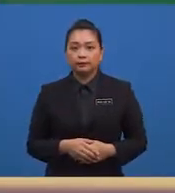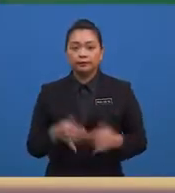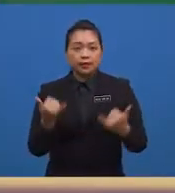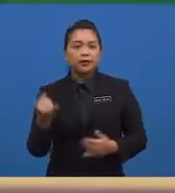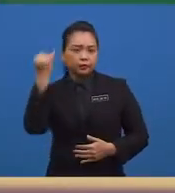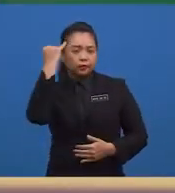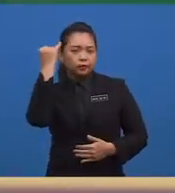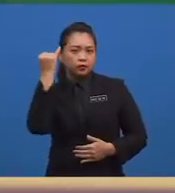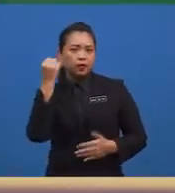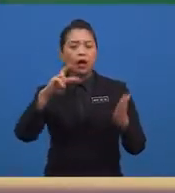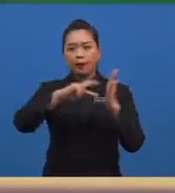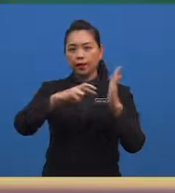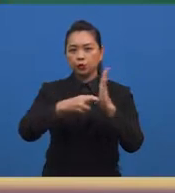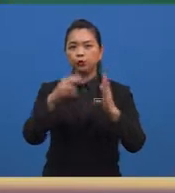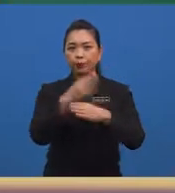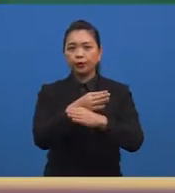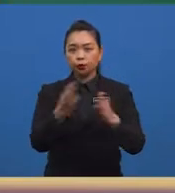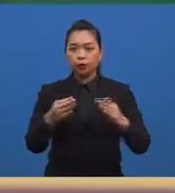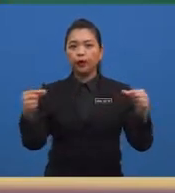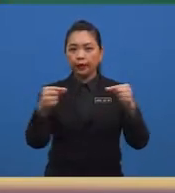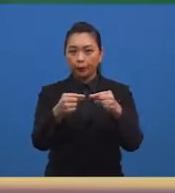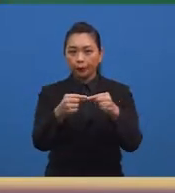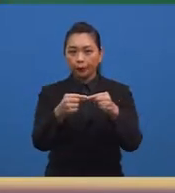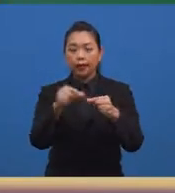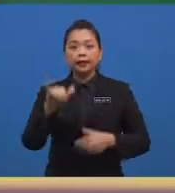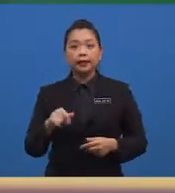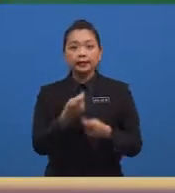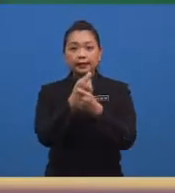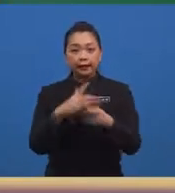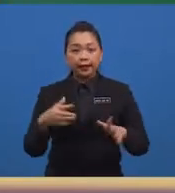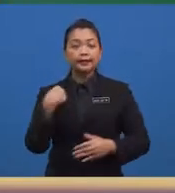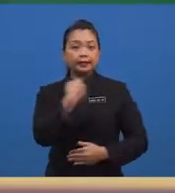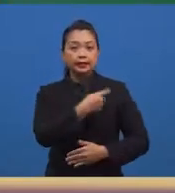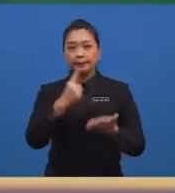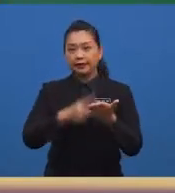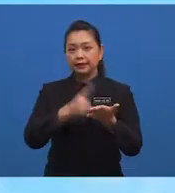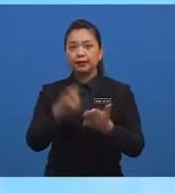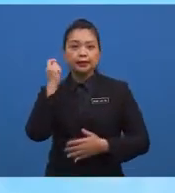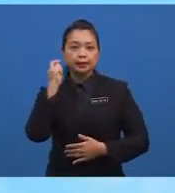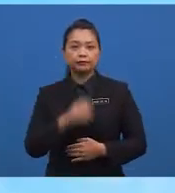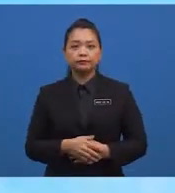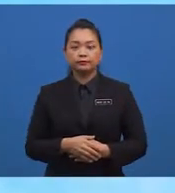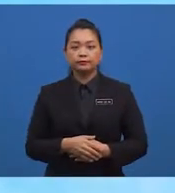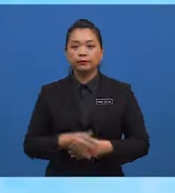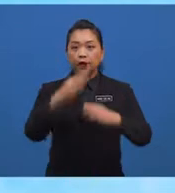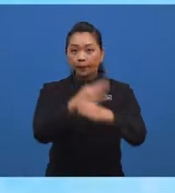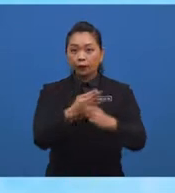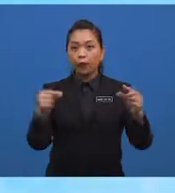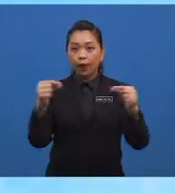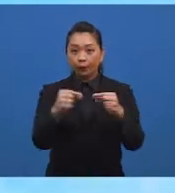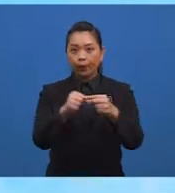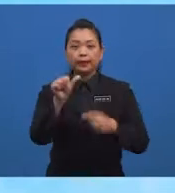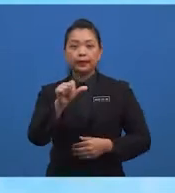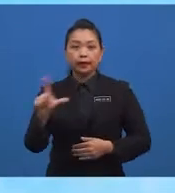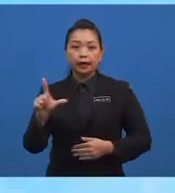kembali maksud bentuk gabungan yang telah kita bincangkan tadi. Bentuk gabungan